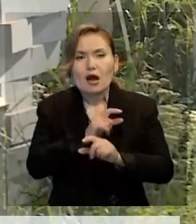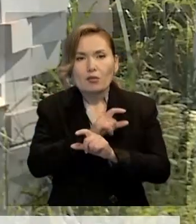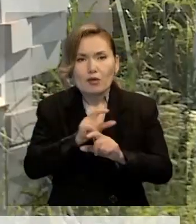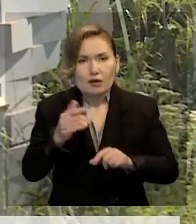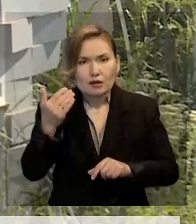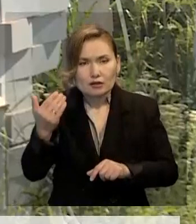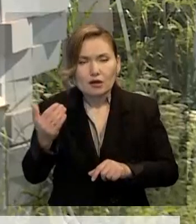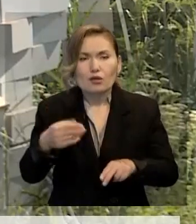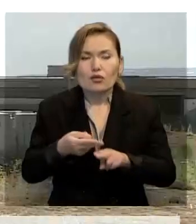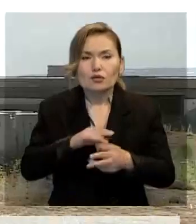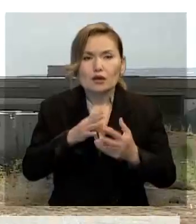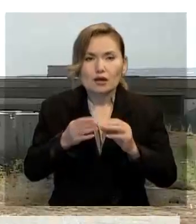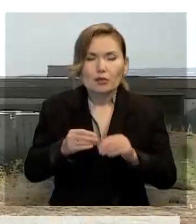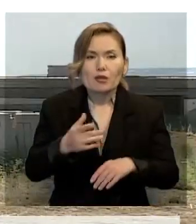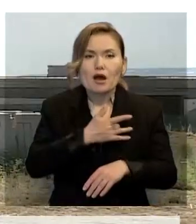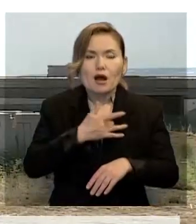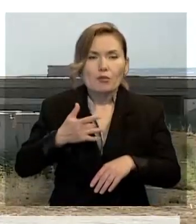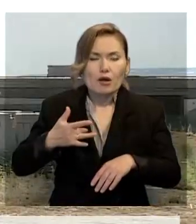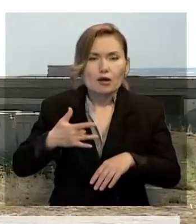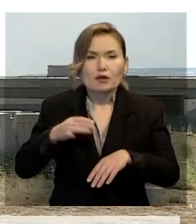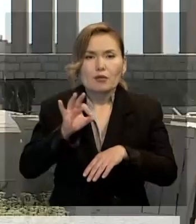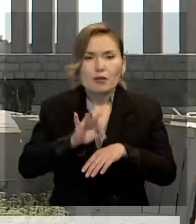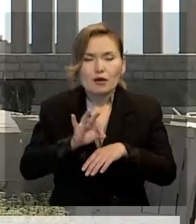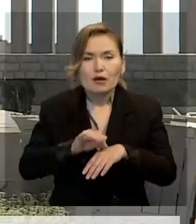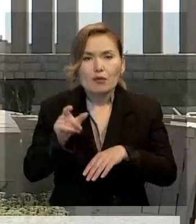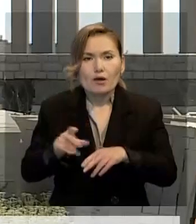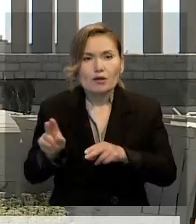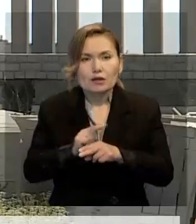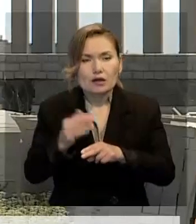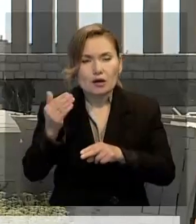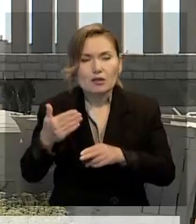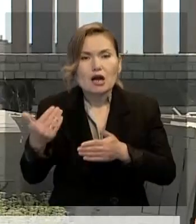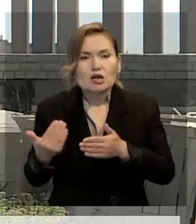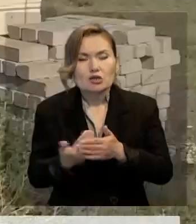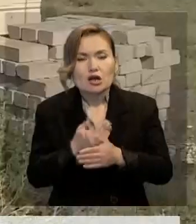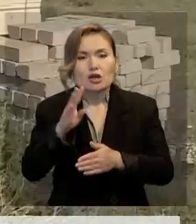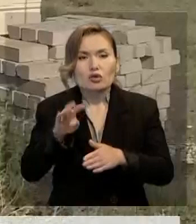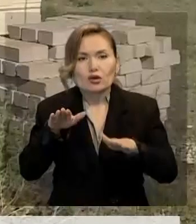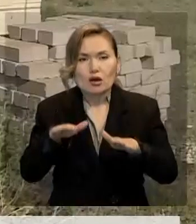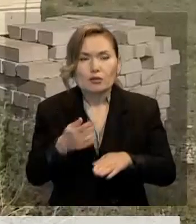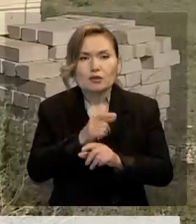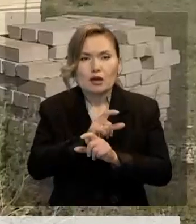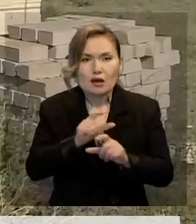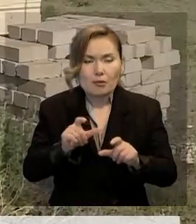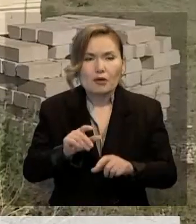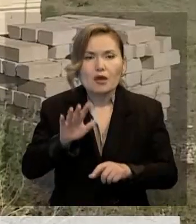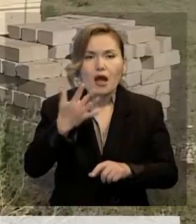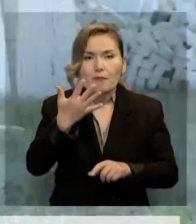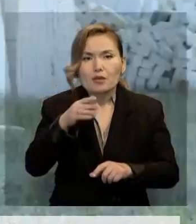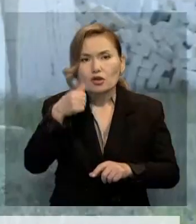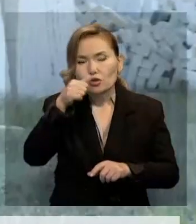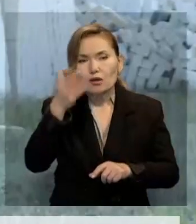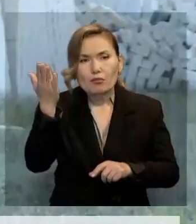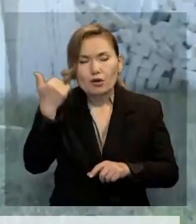сақтау саласына тиесілі. Өкпенің құрт ауруына шалдыққан жандарды емдейтін жаңа 400 орындық аурухана 5 жыл бұрын басталған